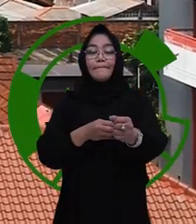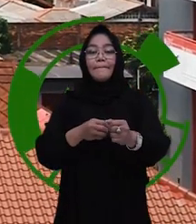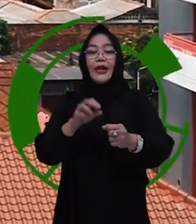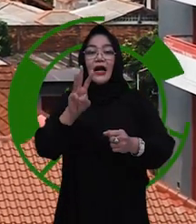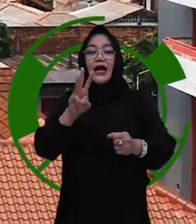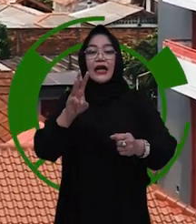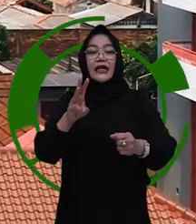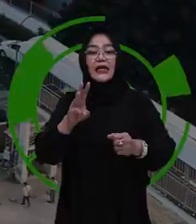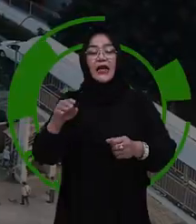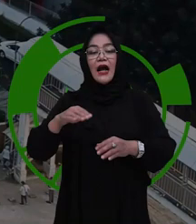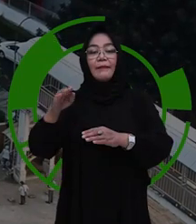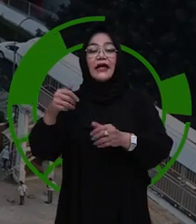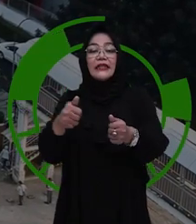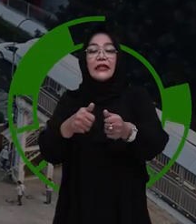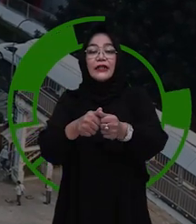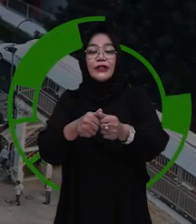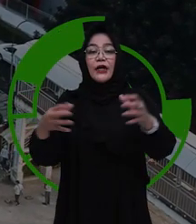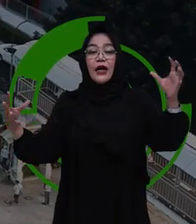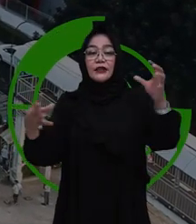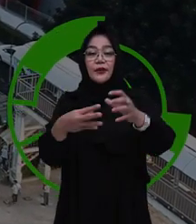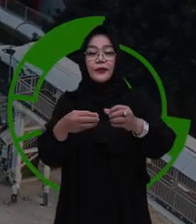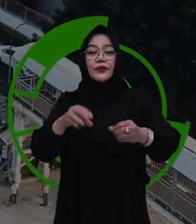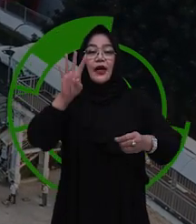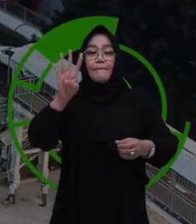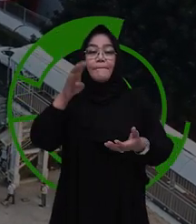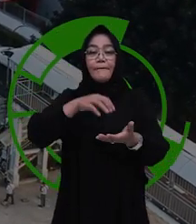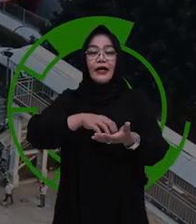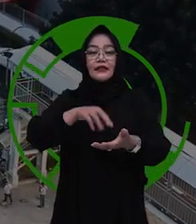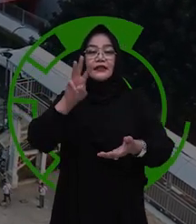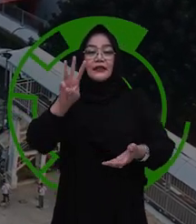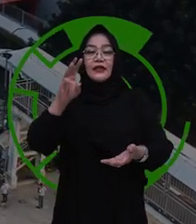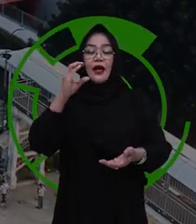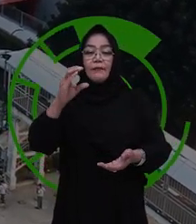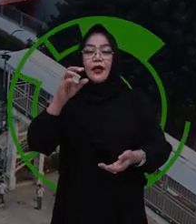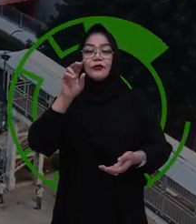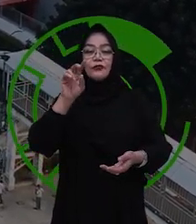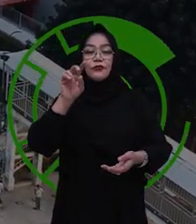lantai. Dengan total luas sebesar